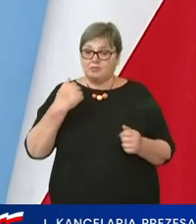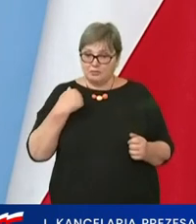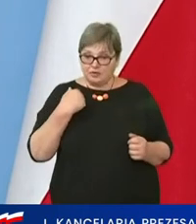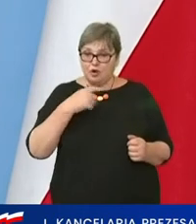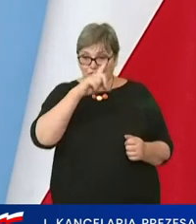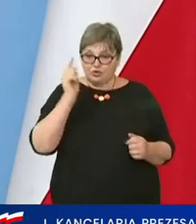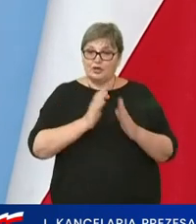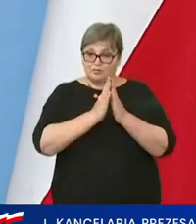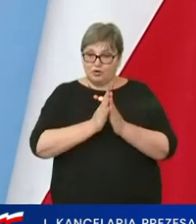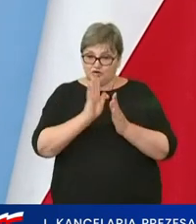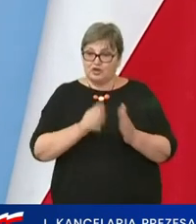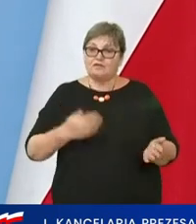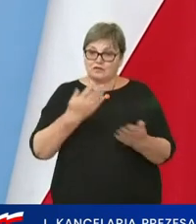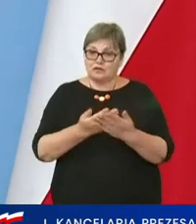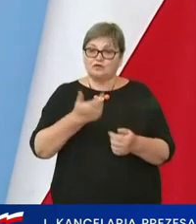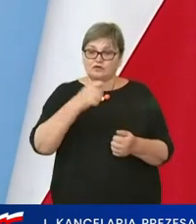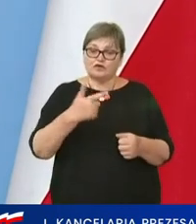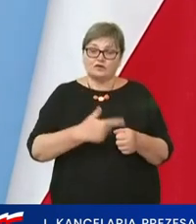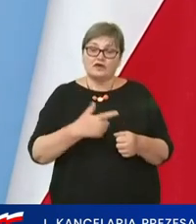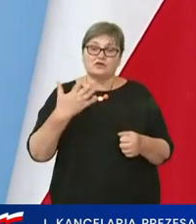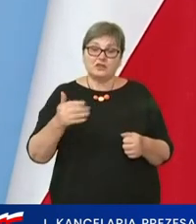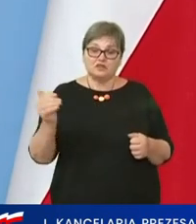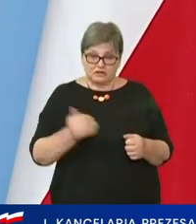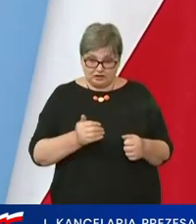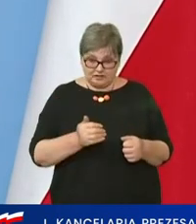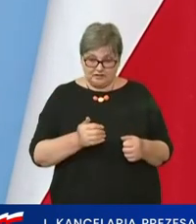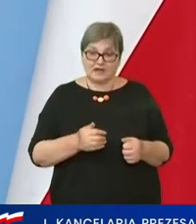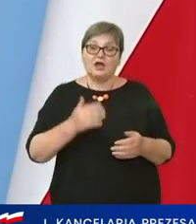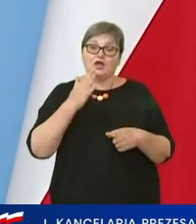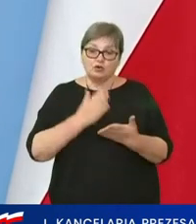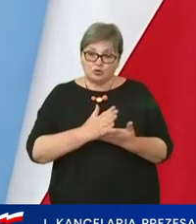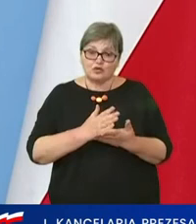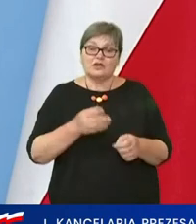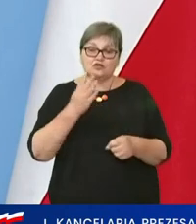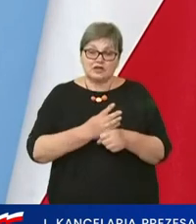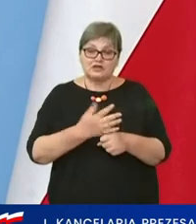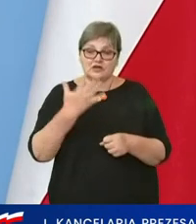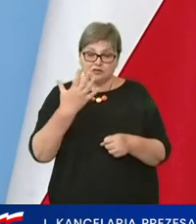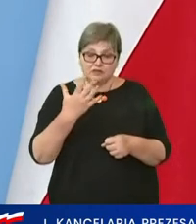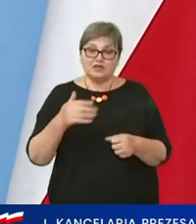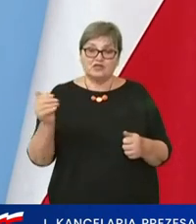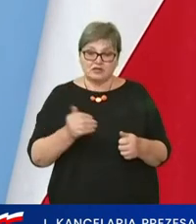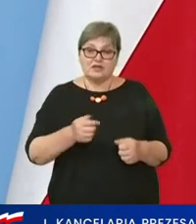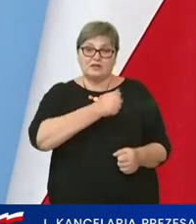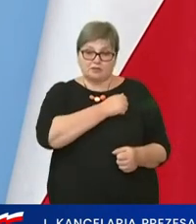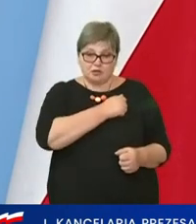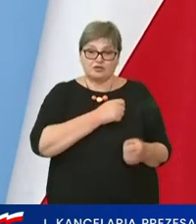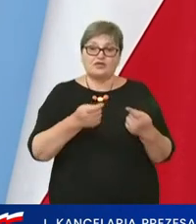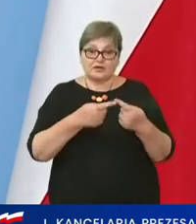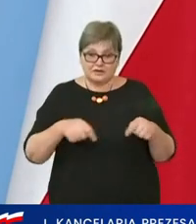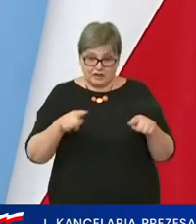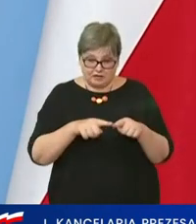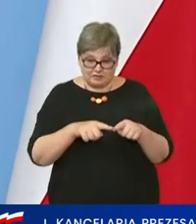ponad 45 tysięcy tych pożyczek już zostało zrealizowany a więc przede wszystkim fundusz gwarantowanych